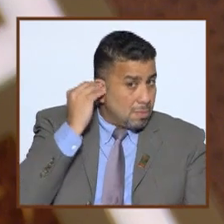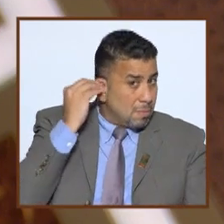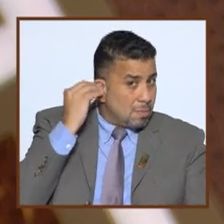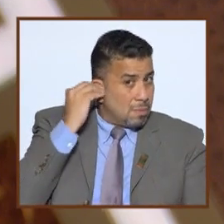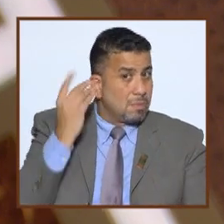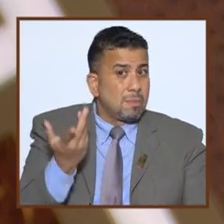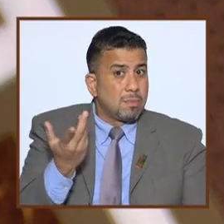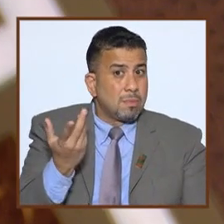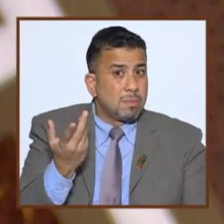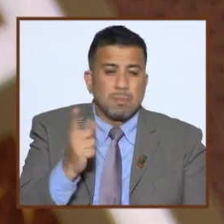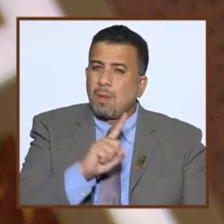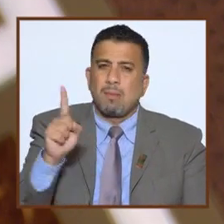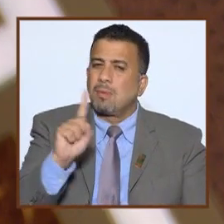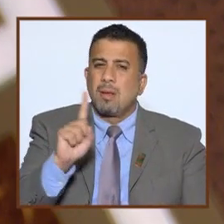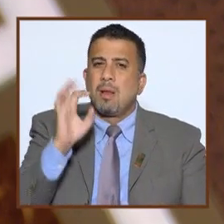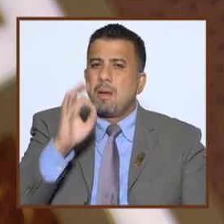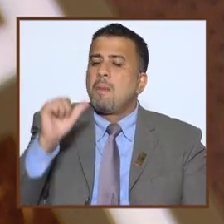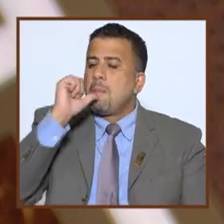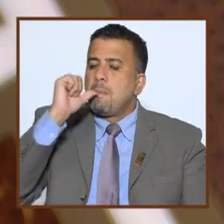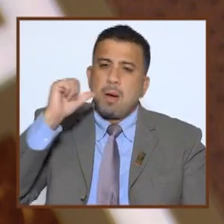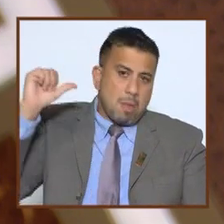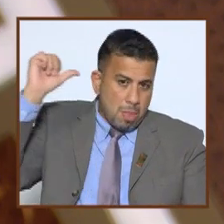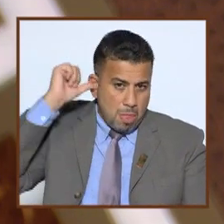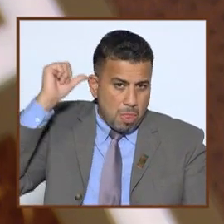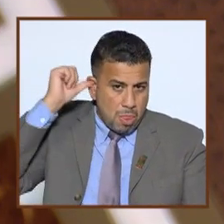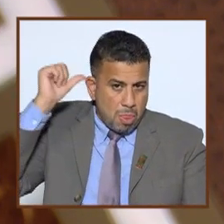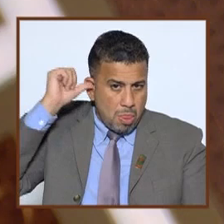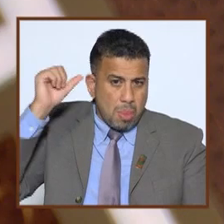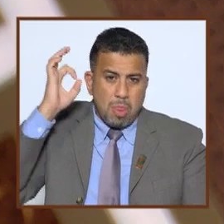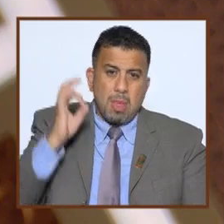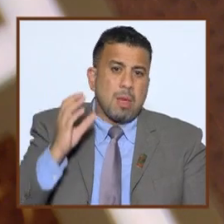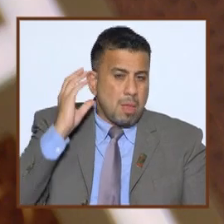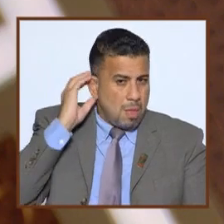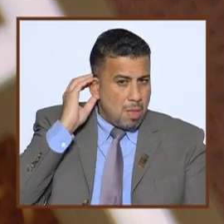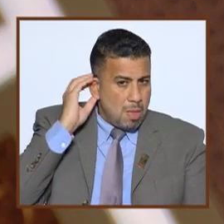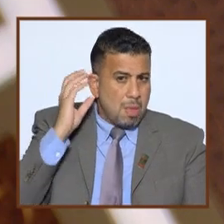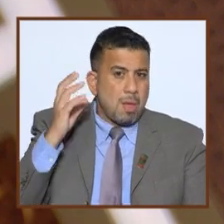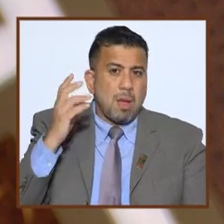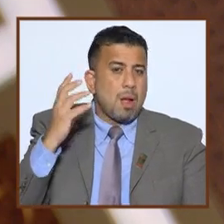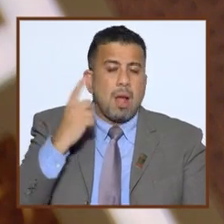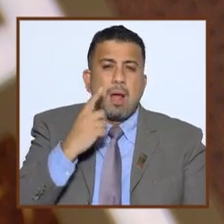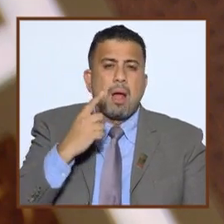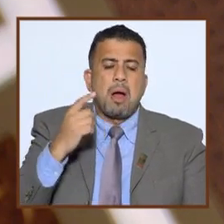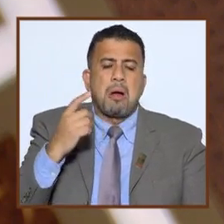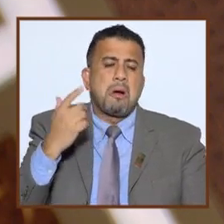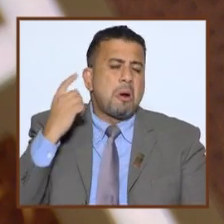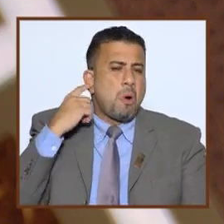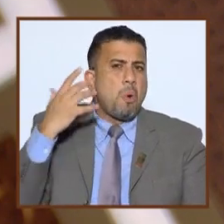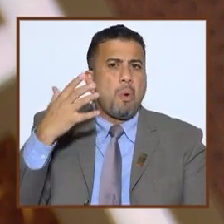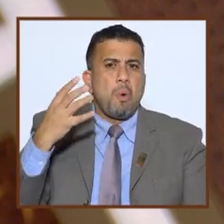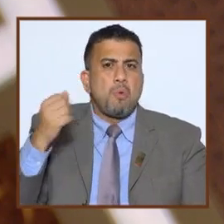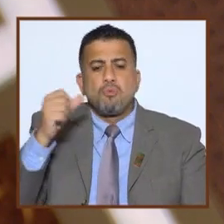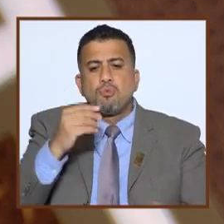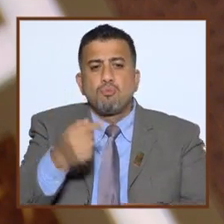ذكرها بس مستحيل لازم يجيها مويه لانها ملتهبه مره التهاب شديد مره يعني يعني في كل